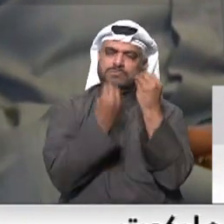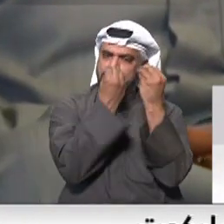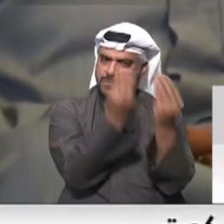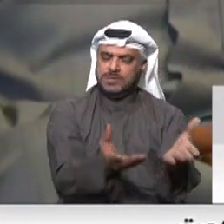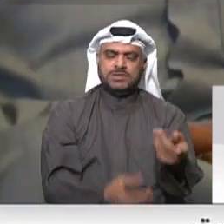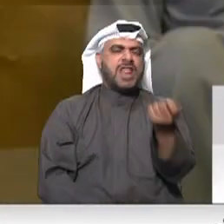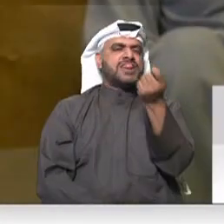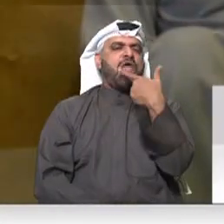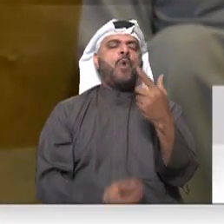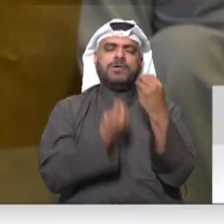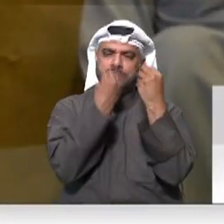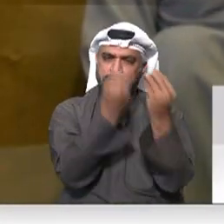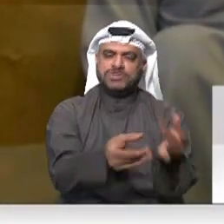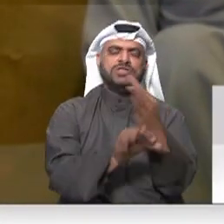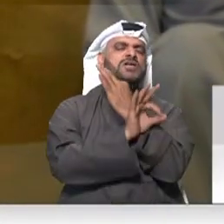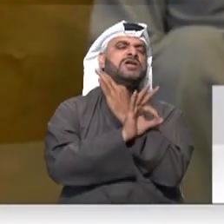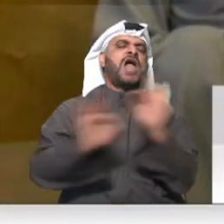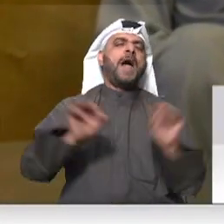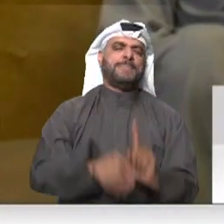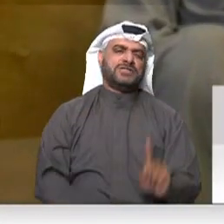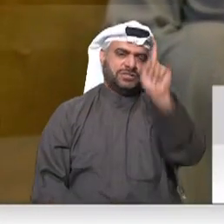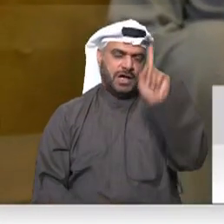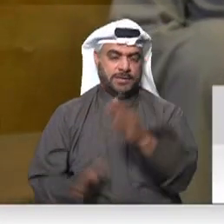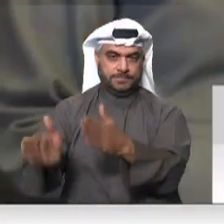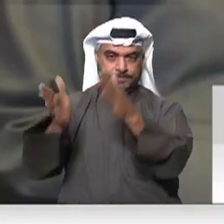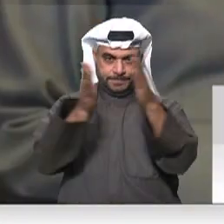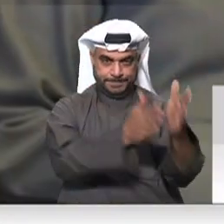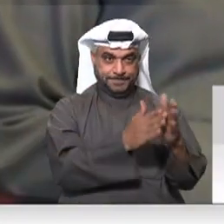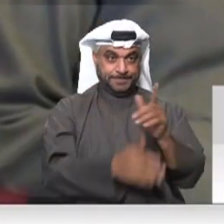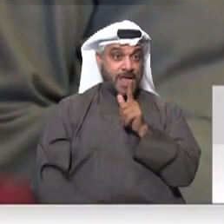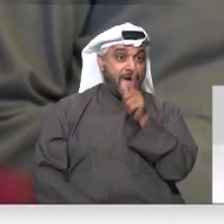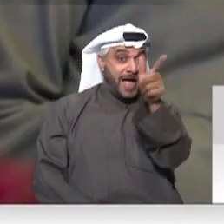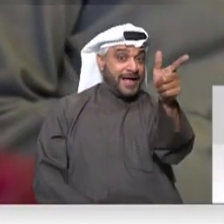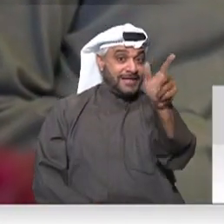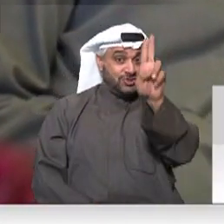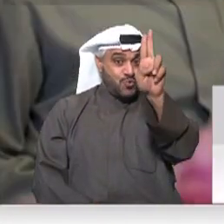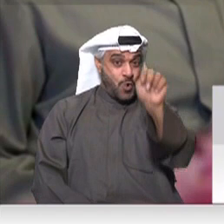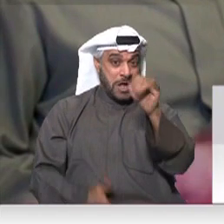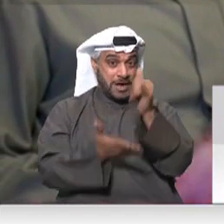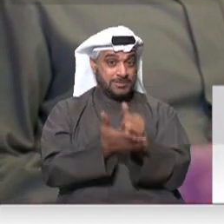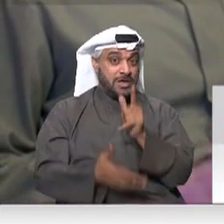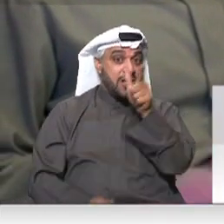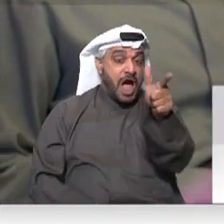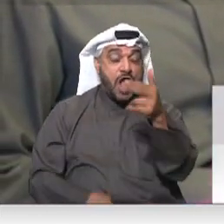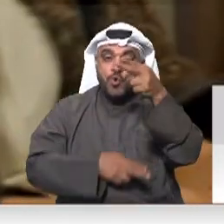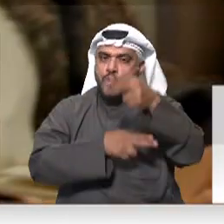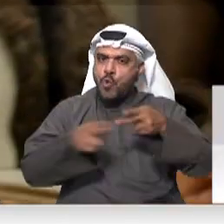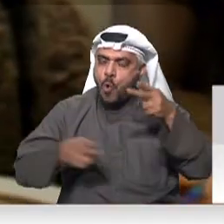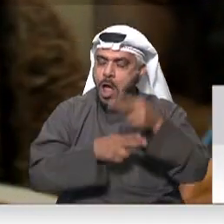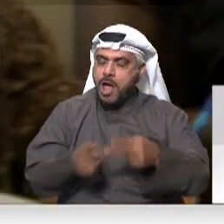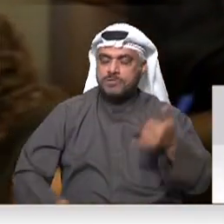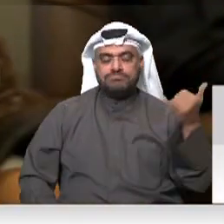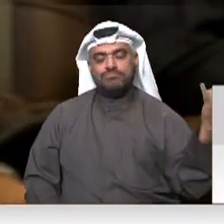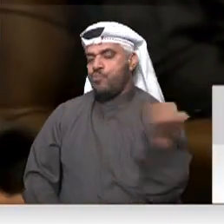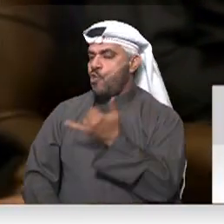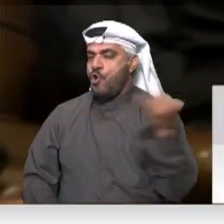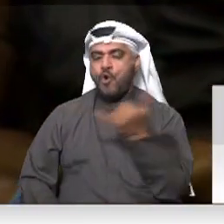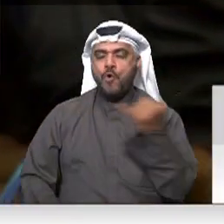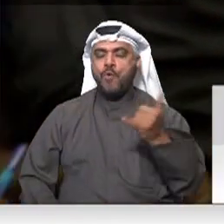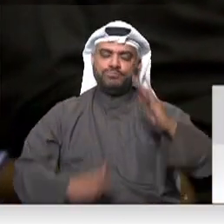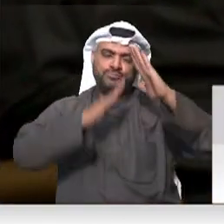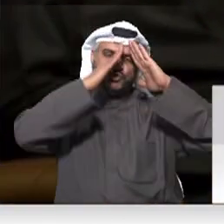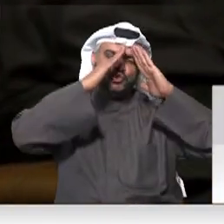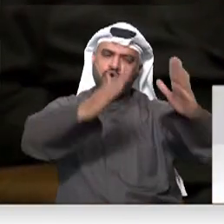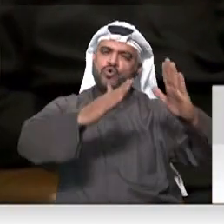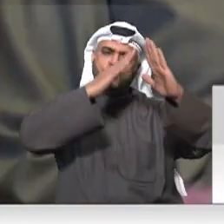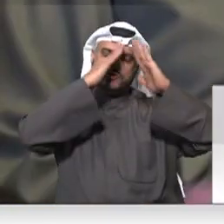الماساويه الراهنه من ناحيته ثمن ل جيراني الدور الحيوي الذي تطلع به دوله الكويت في